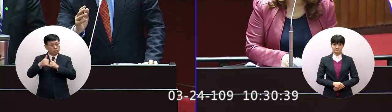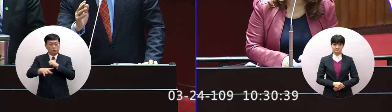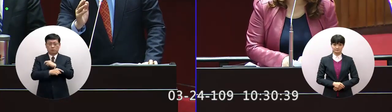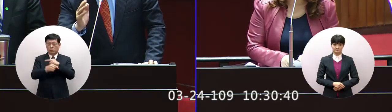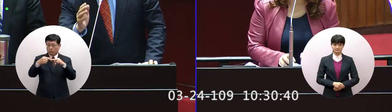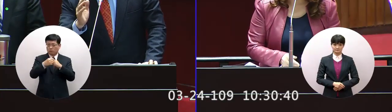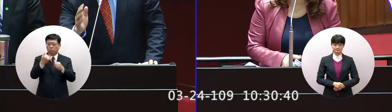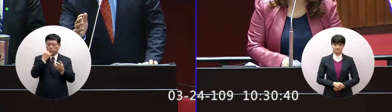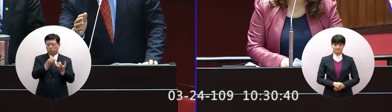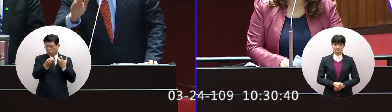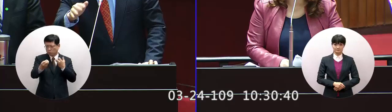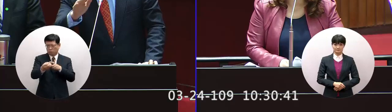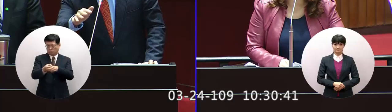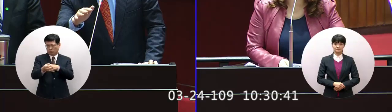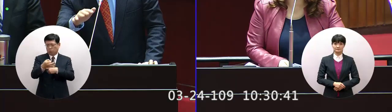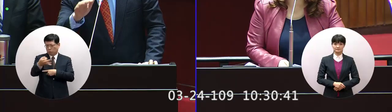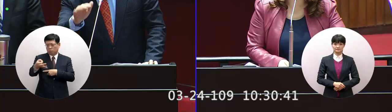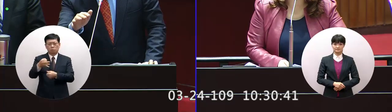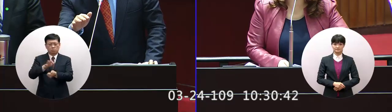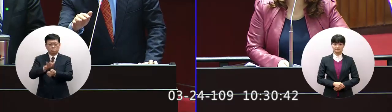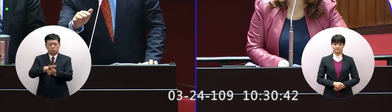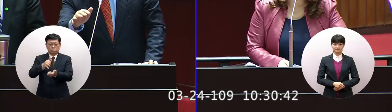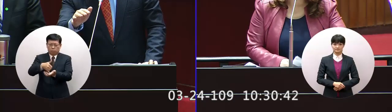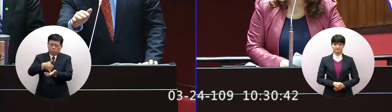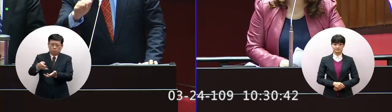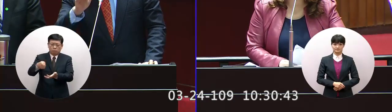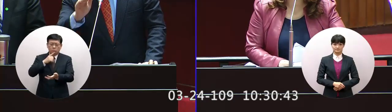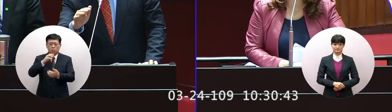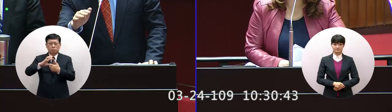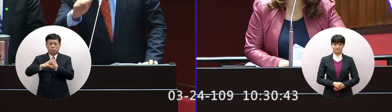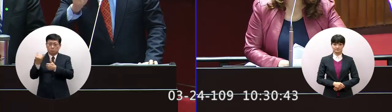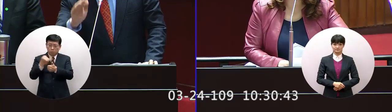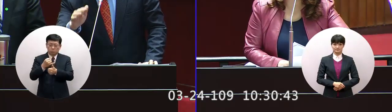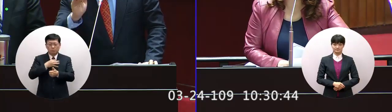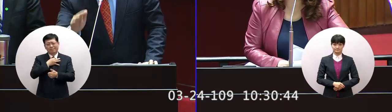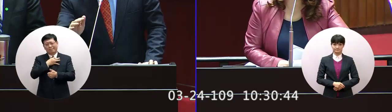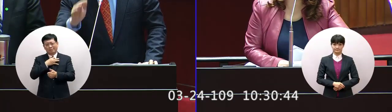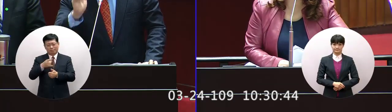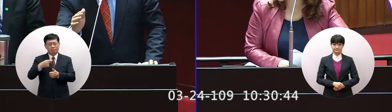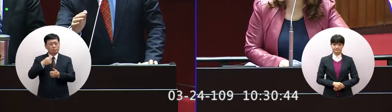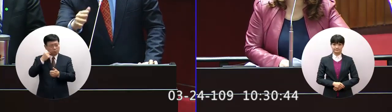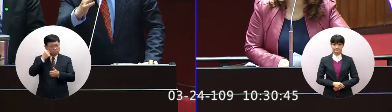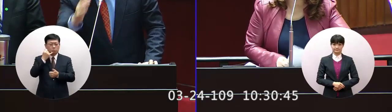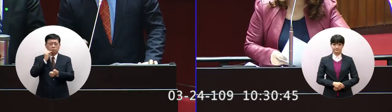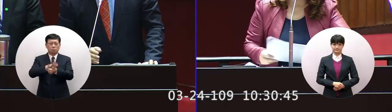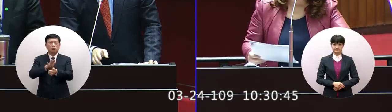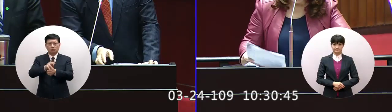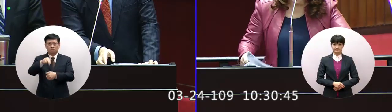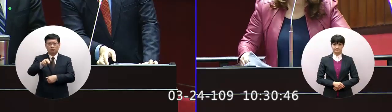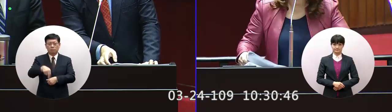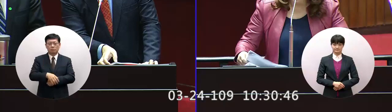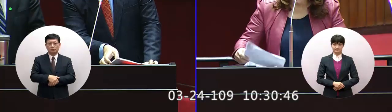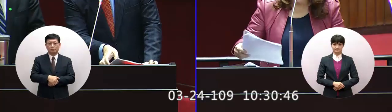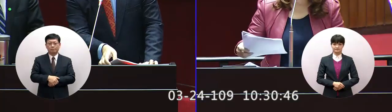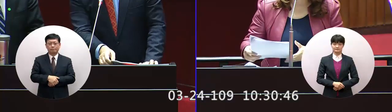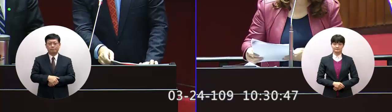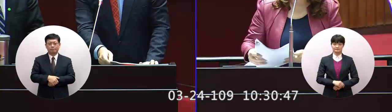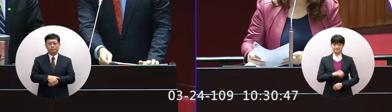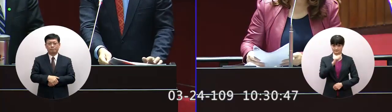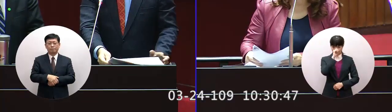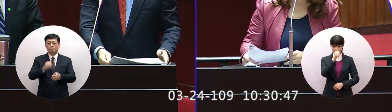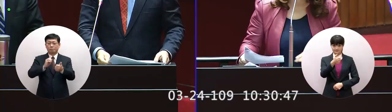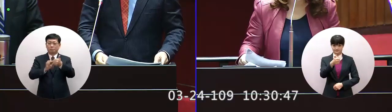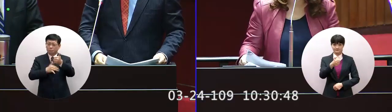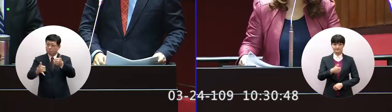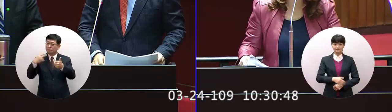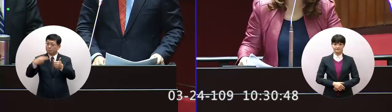个一些相关的费用来帮助这些弱势的，或者是经济比较特殊困难的这些新住民，我们会来处理。 OK， 好，谢谢 委